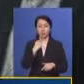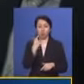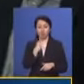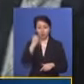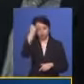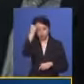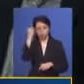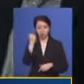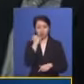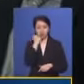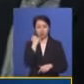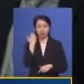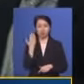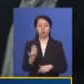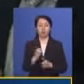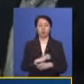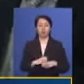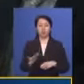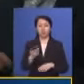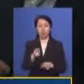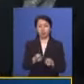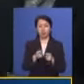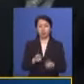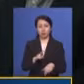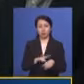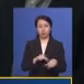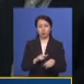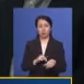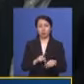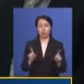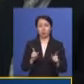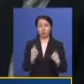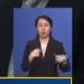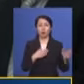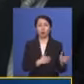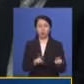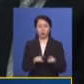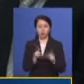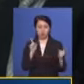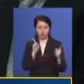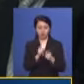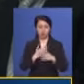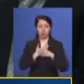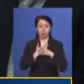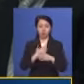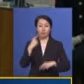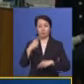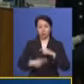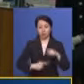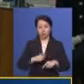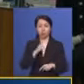выразить благодарность руководству нашего департамента полиции, что организовываете такие встречи и поддерживаете преемственность